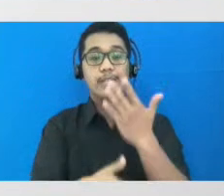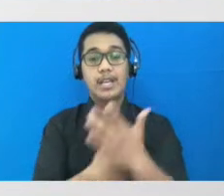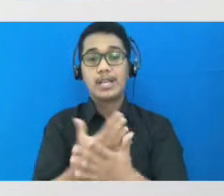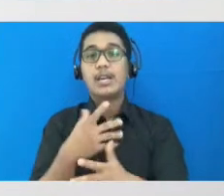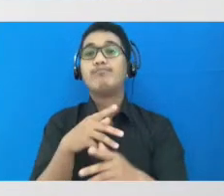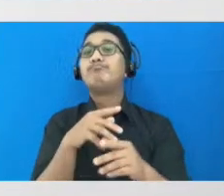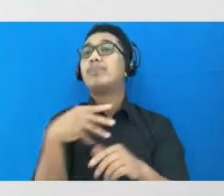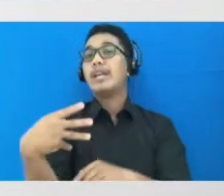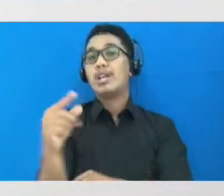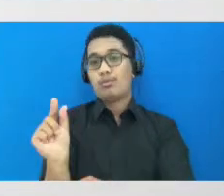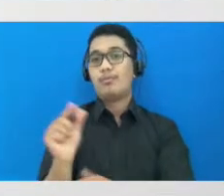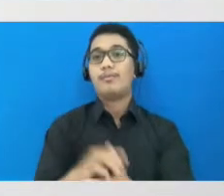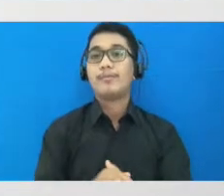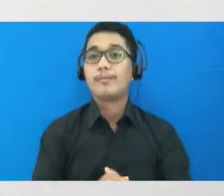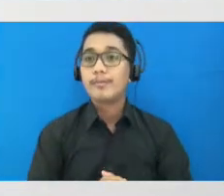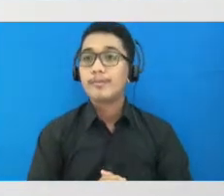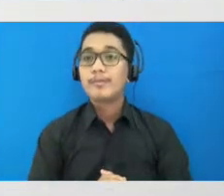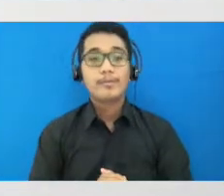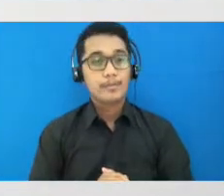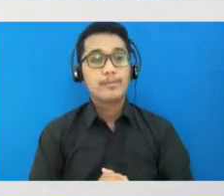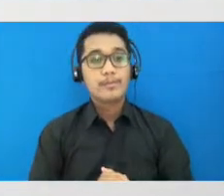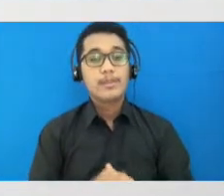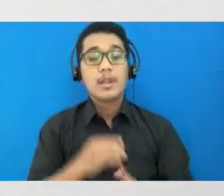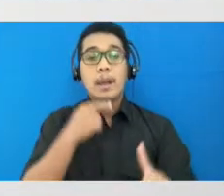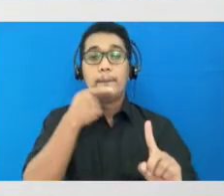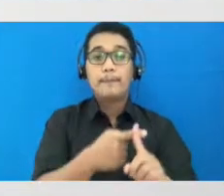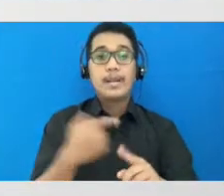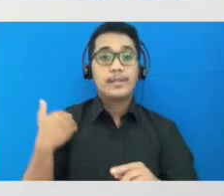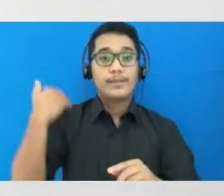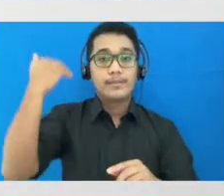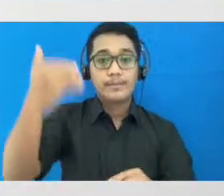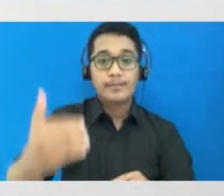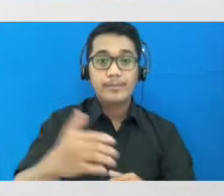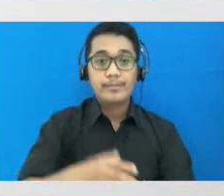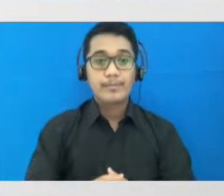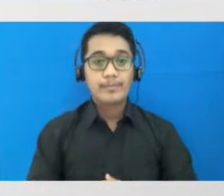dari EU. Dan sebagai tambahan di slide berikutnya juga